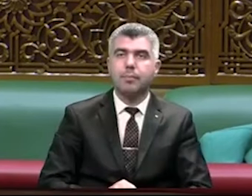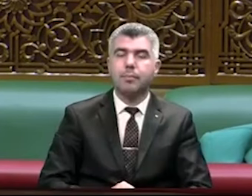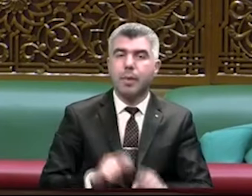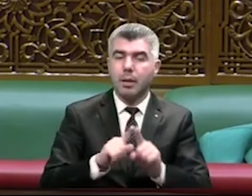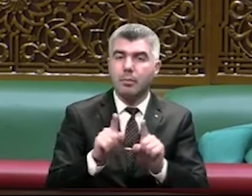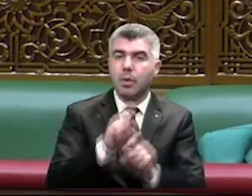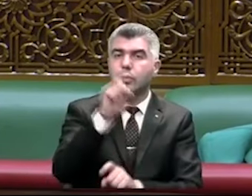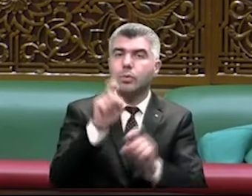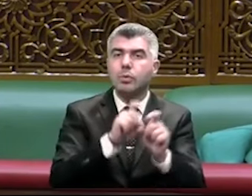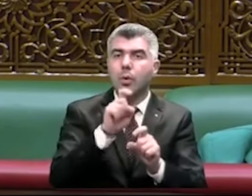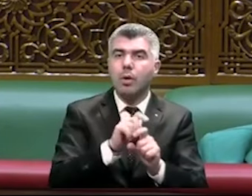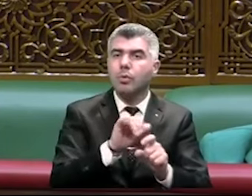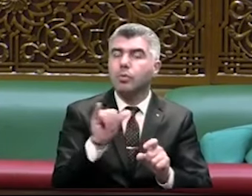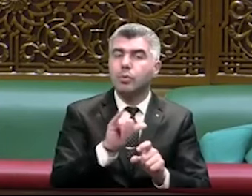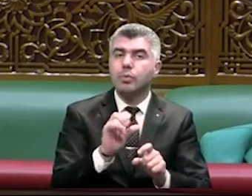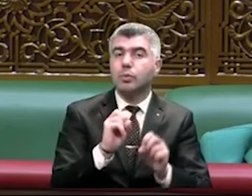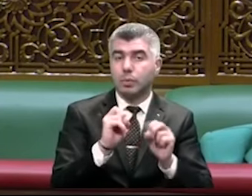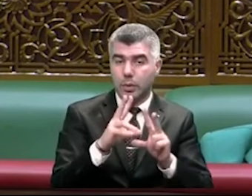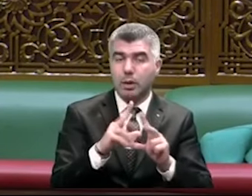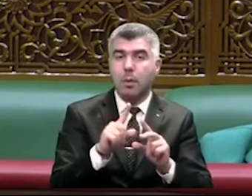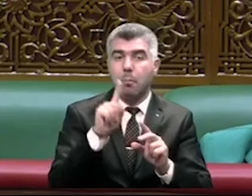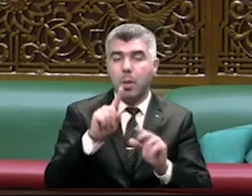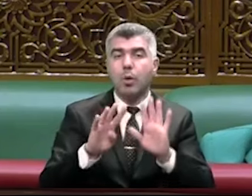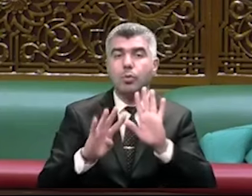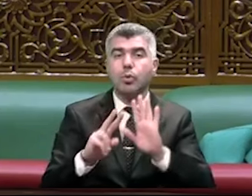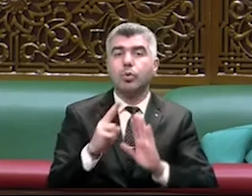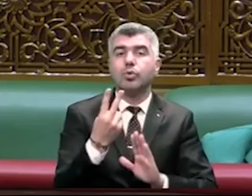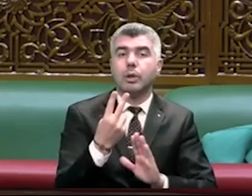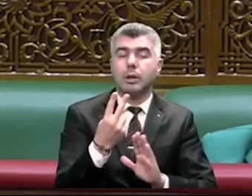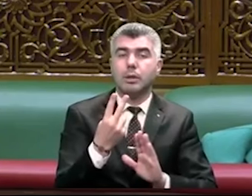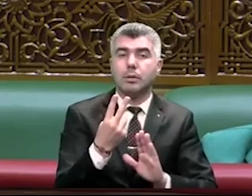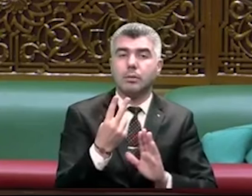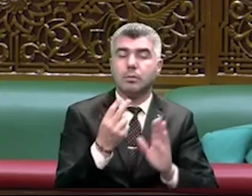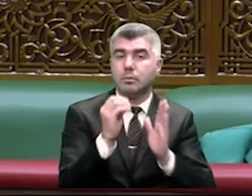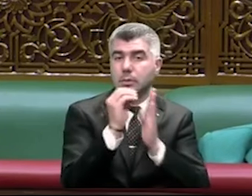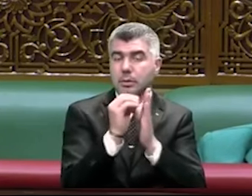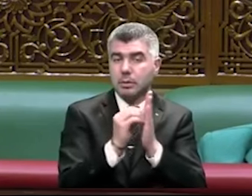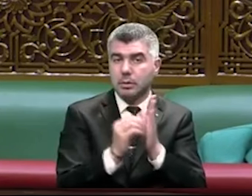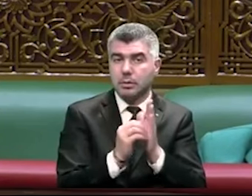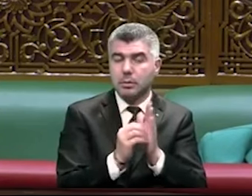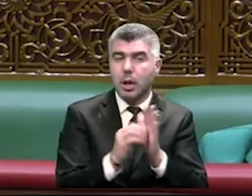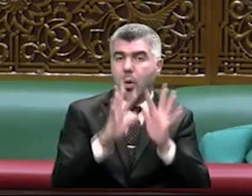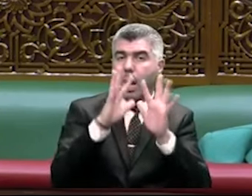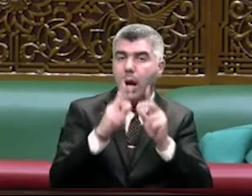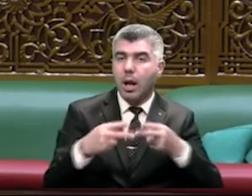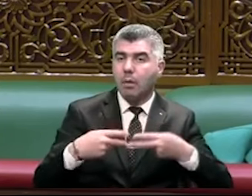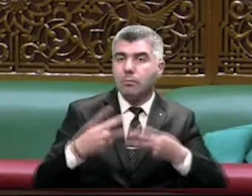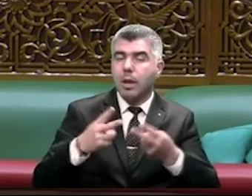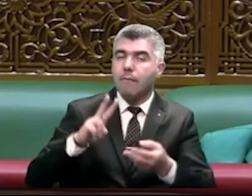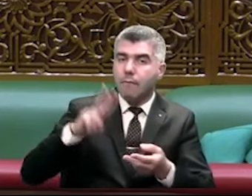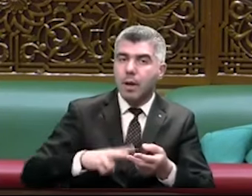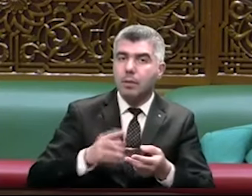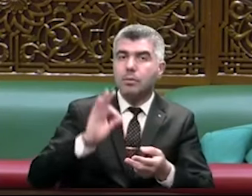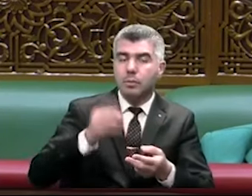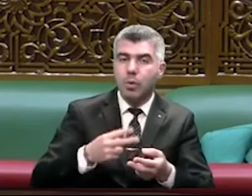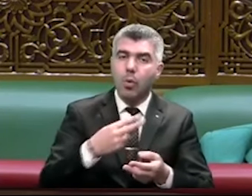التساؤل حول فعليه انجاز 129 سد الموعوده ومدى سلقيه الارقام المقدمه وحول عدم